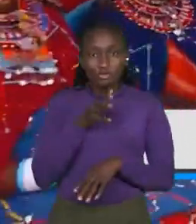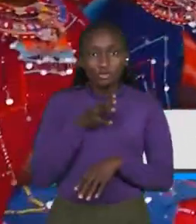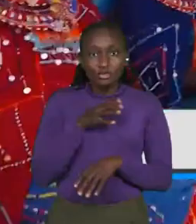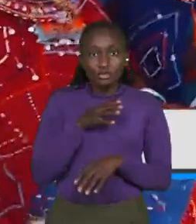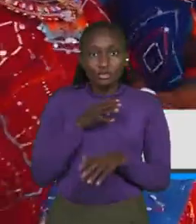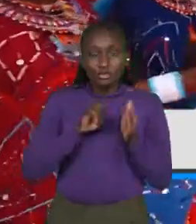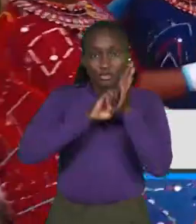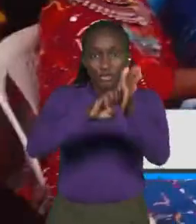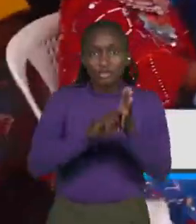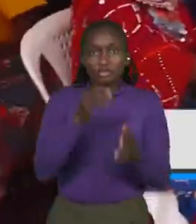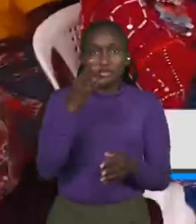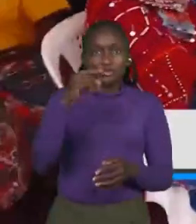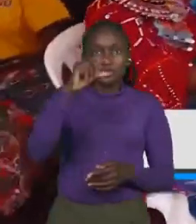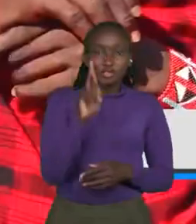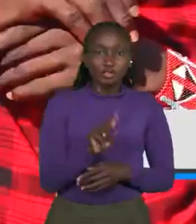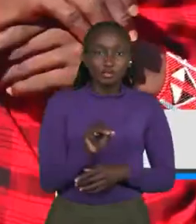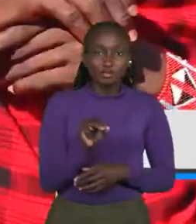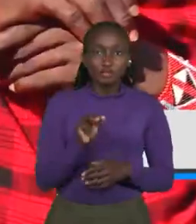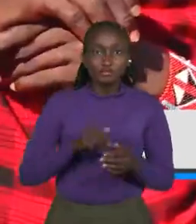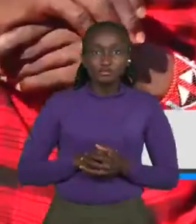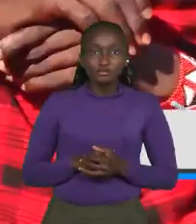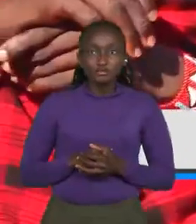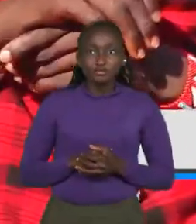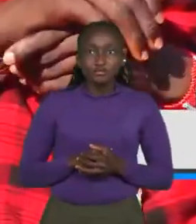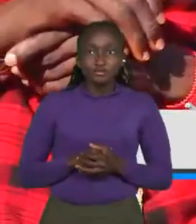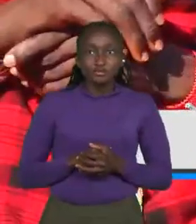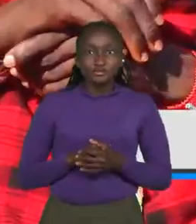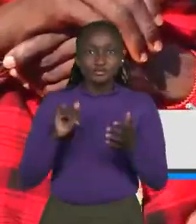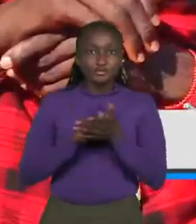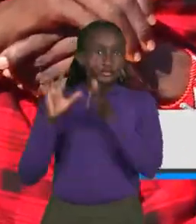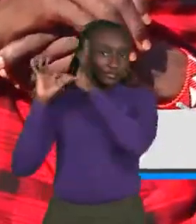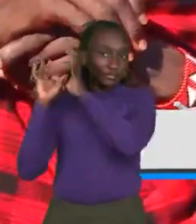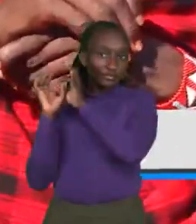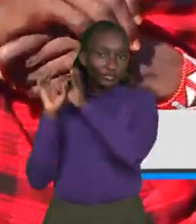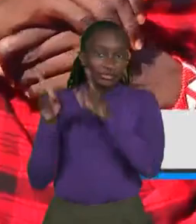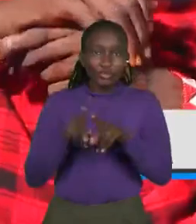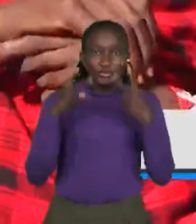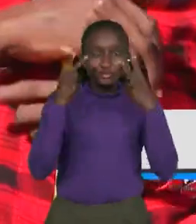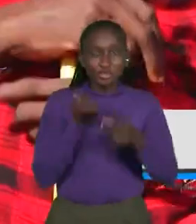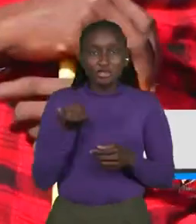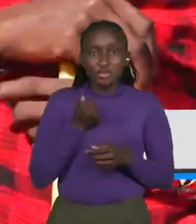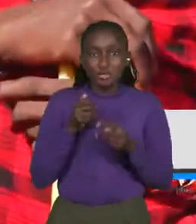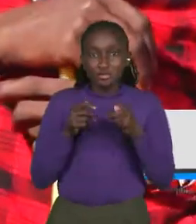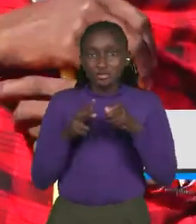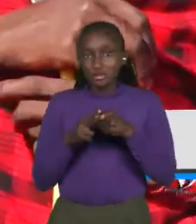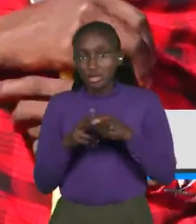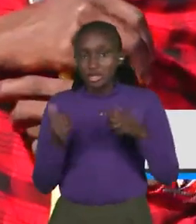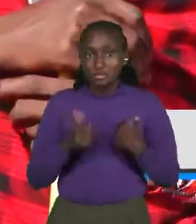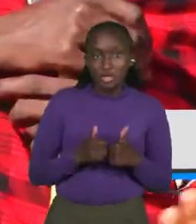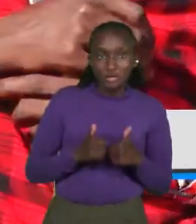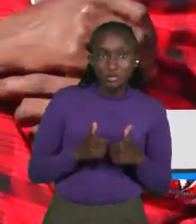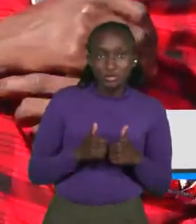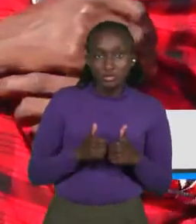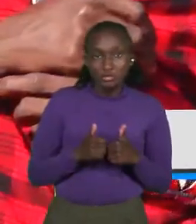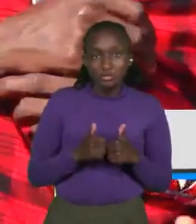instance, female genital mutilation. Ni mila, kama naona wasichana jatairiwa, naona kama ni